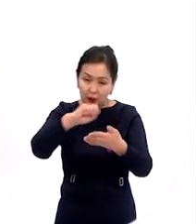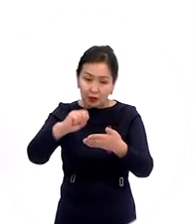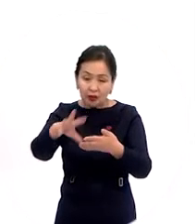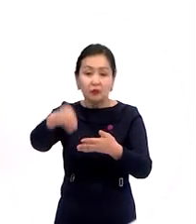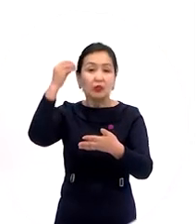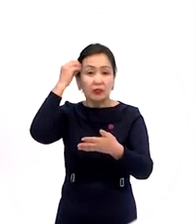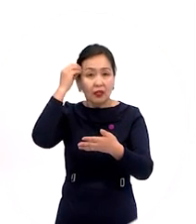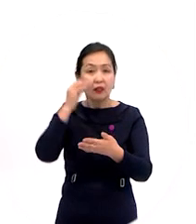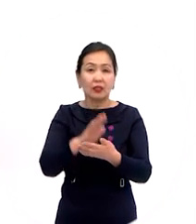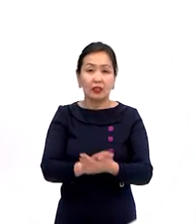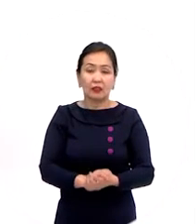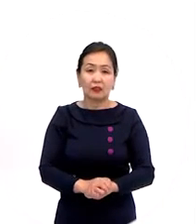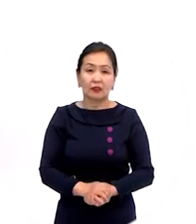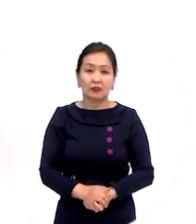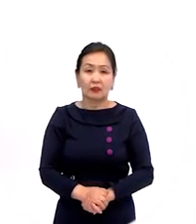цээжлэрээ.